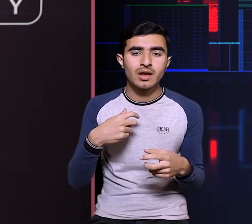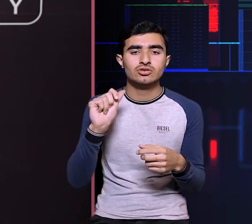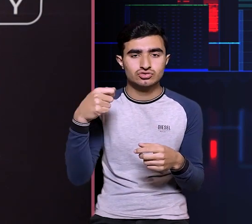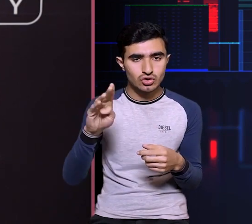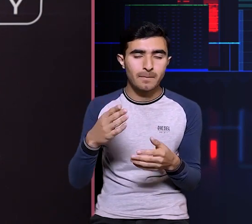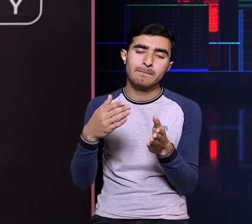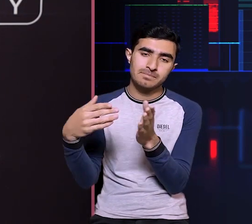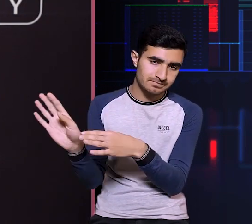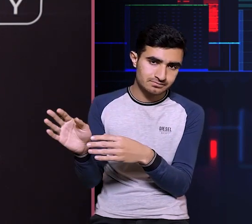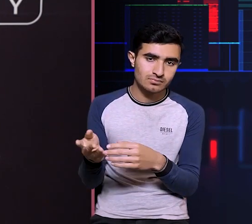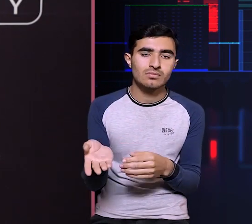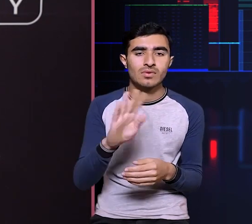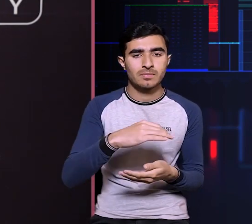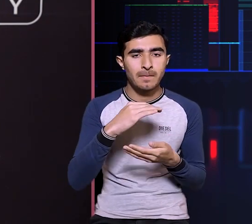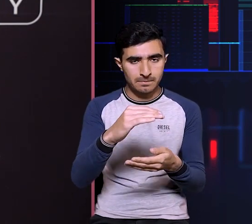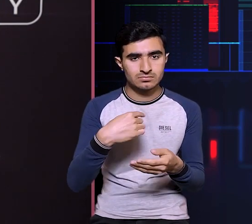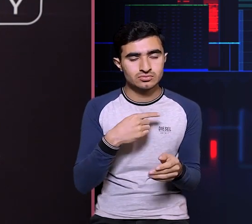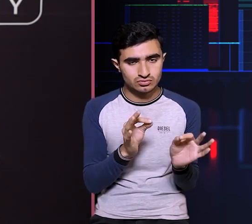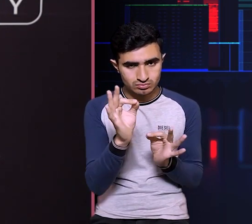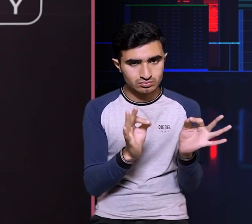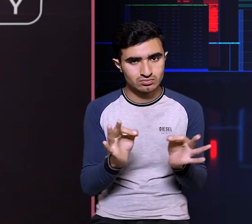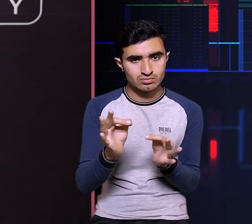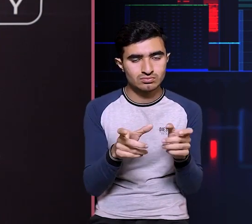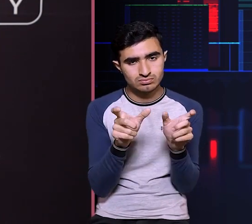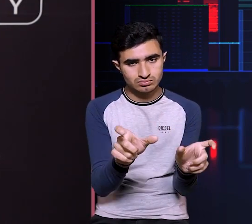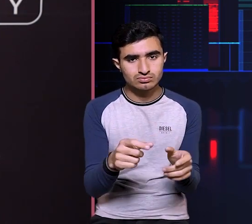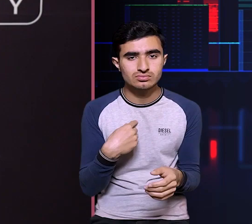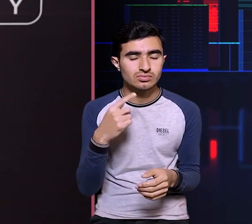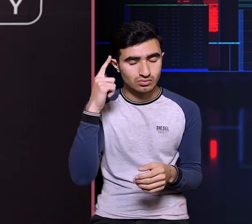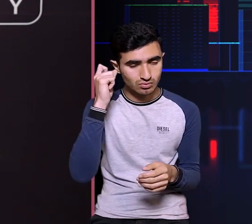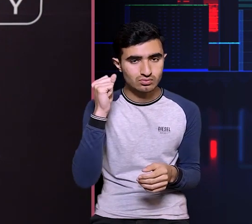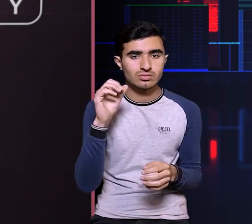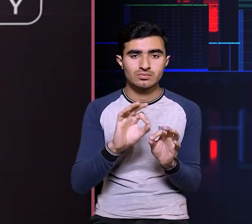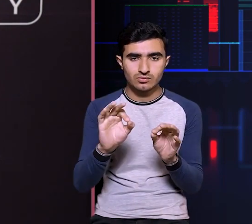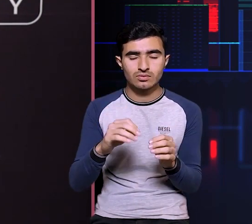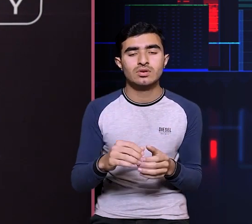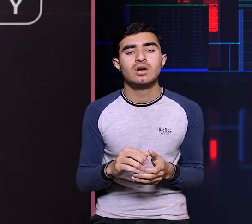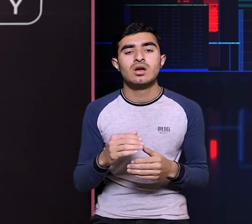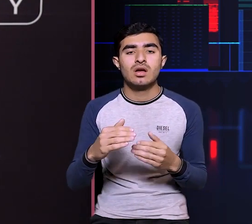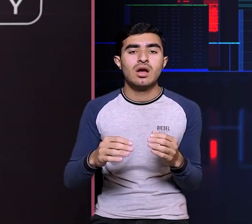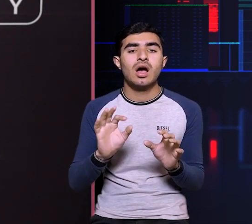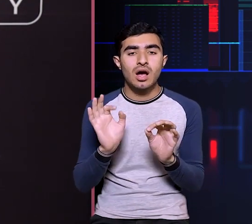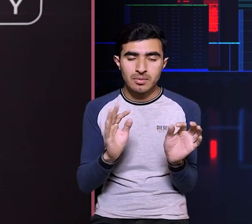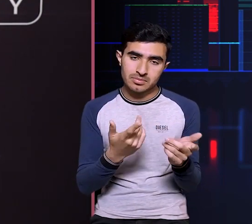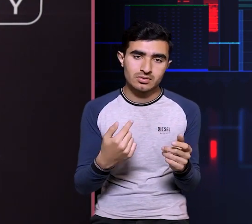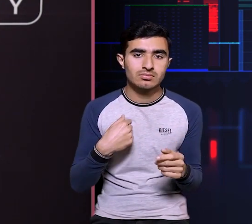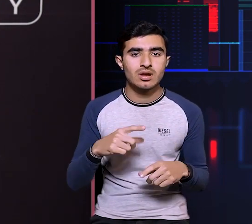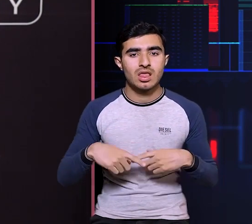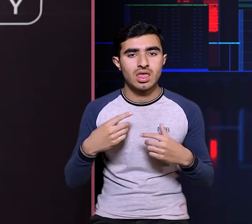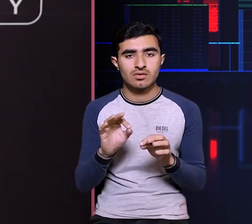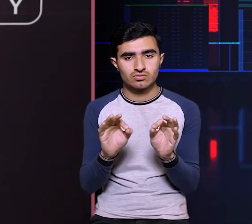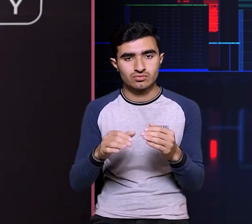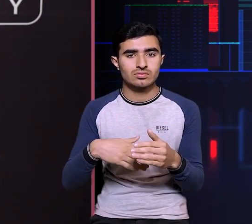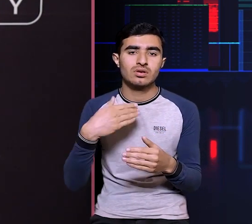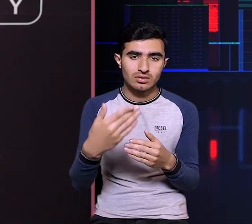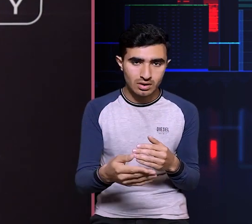son. Obviously the children are always on priority. So this is how I ended up कि मैंने DCH भी कर लिया। फिर मेरी ख्वाहिश जो थी